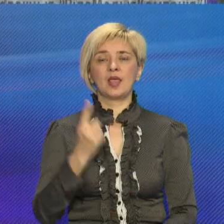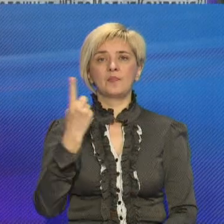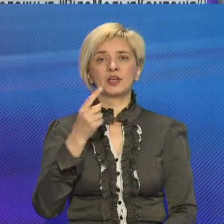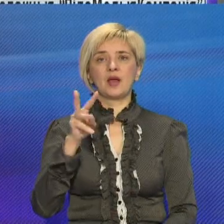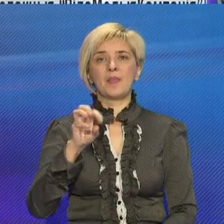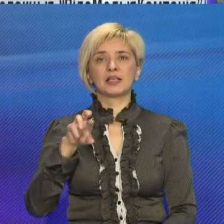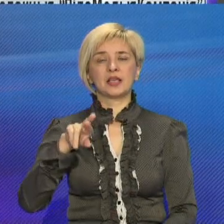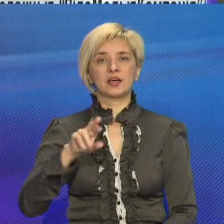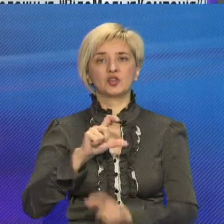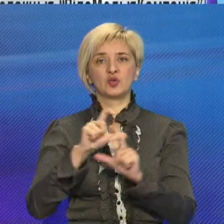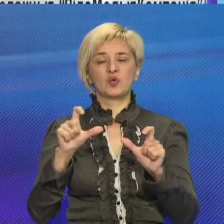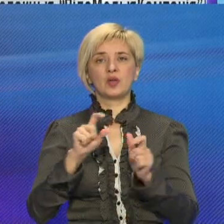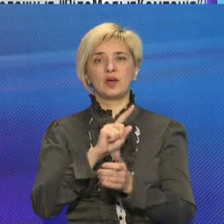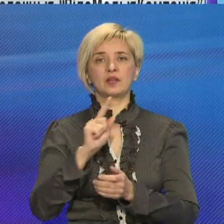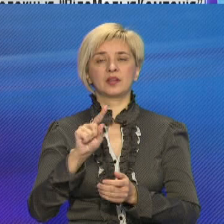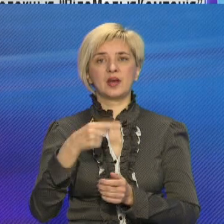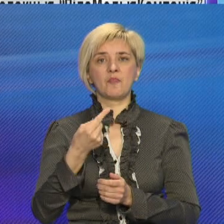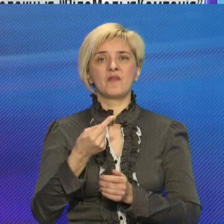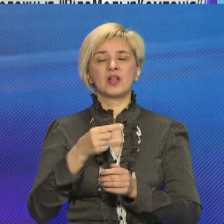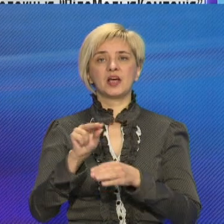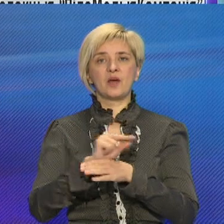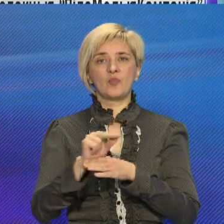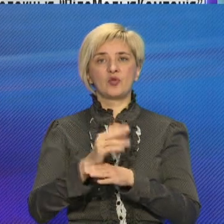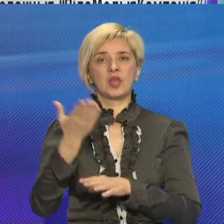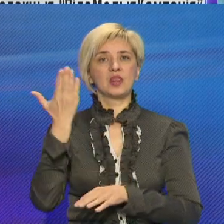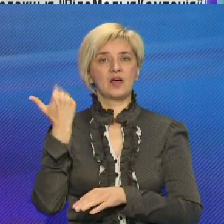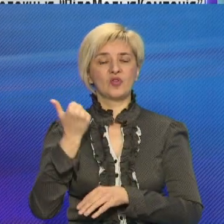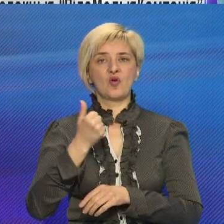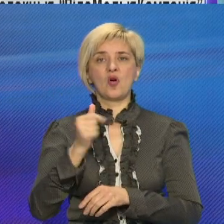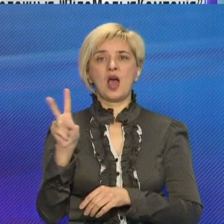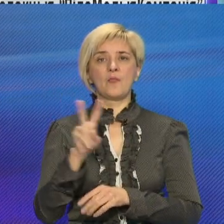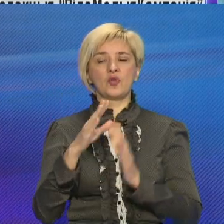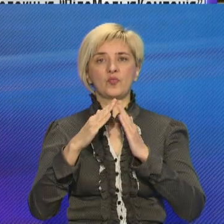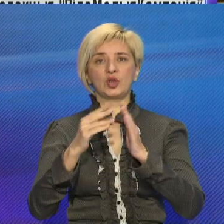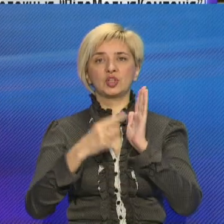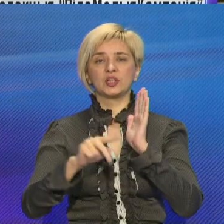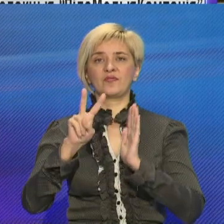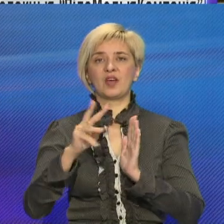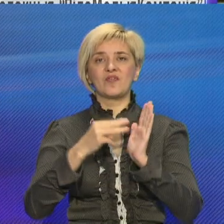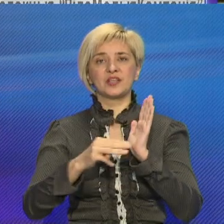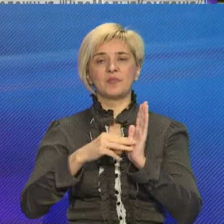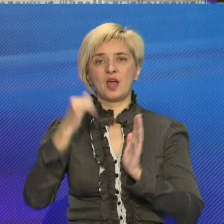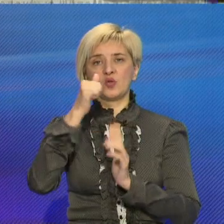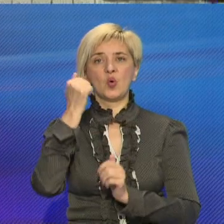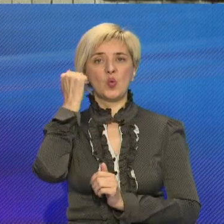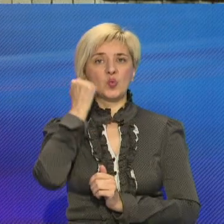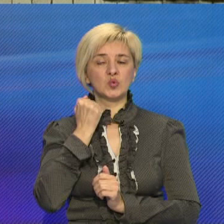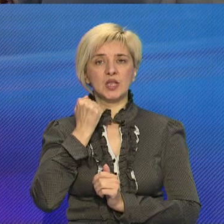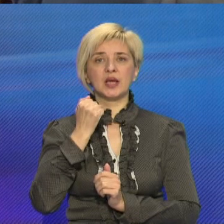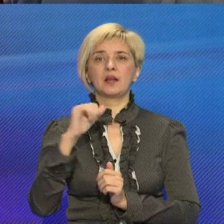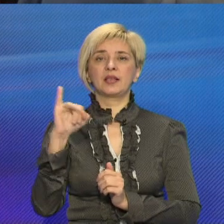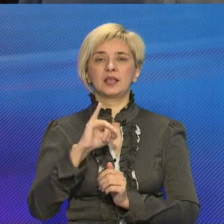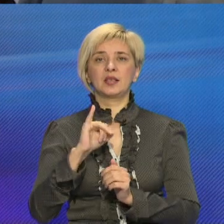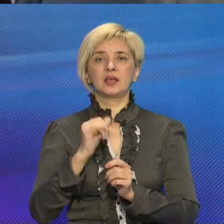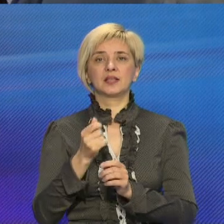Першамайская школа рэканструкцыі патрабавала даўно. Абодва яе будынкі 62-го і 80-го гадоў устарылі тэхнічна, і кардынальныя змены ім